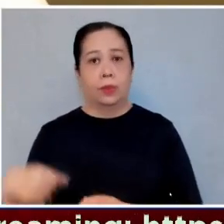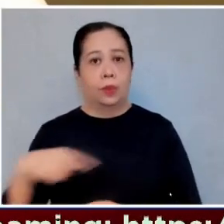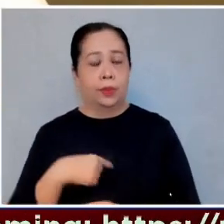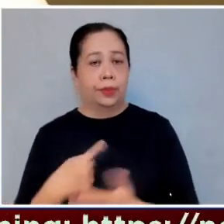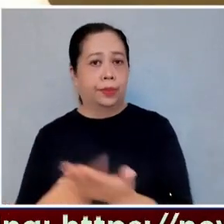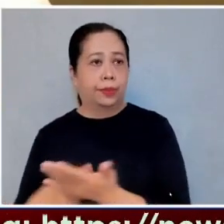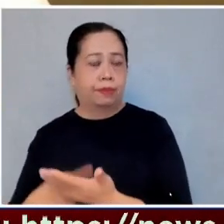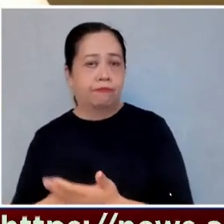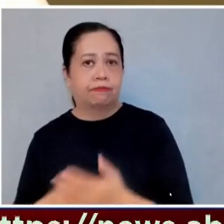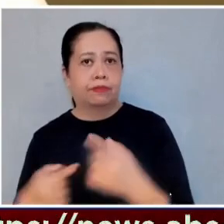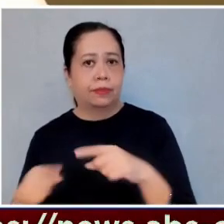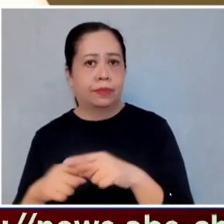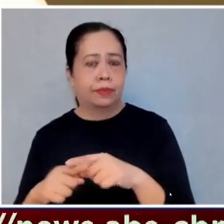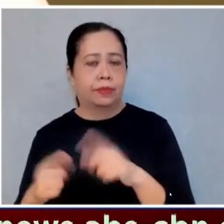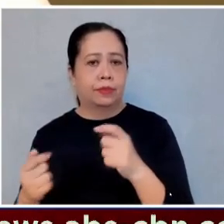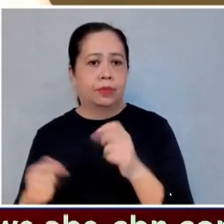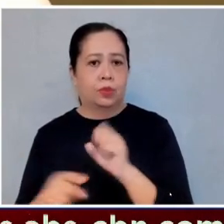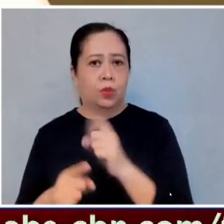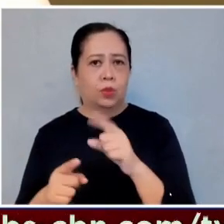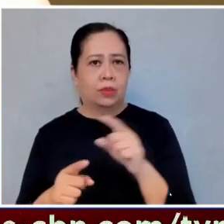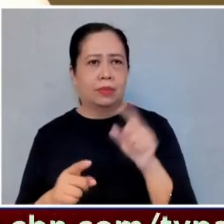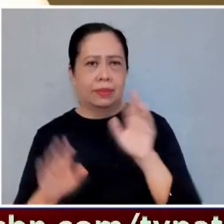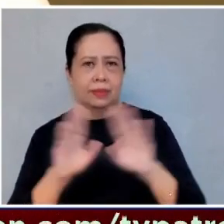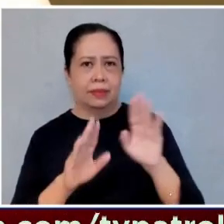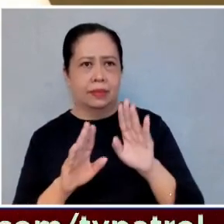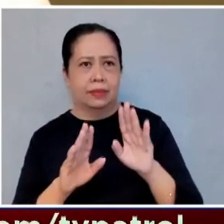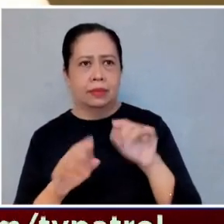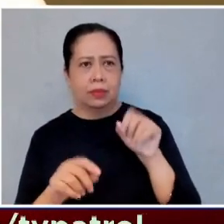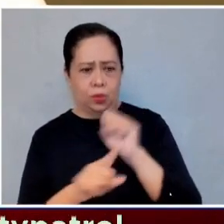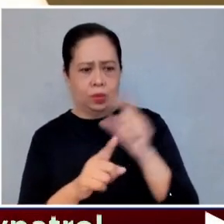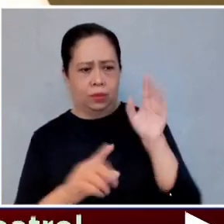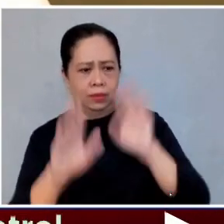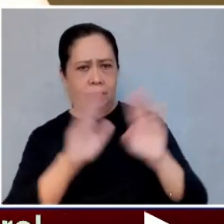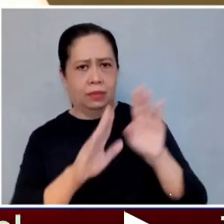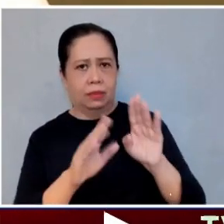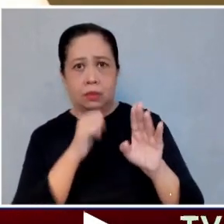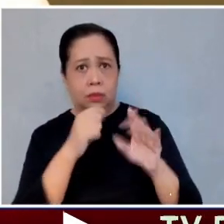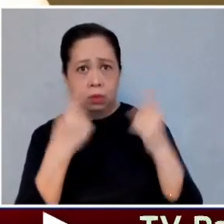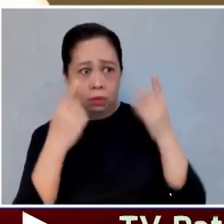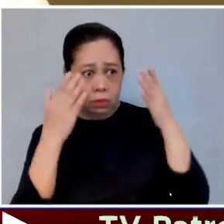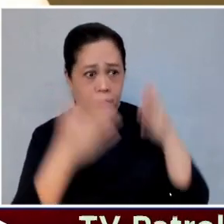of social ills. Okay? These social ills are not only